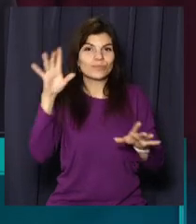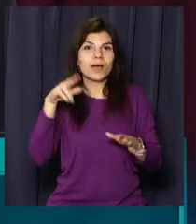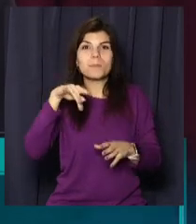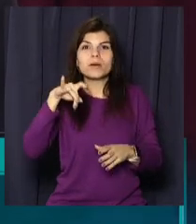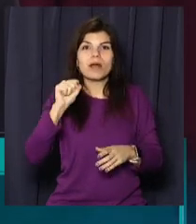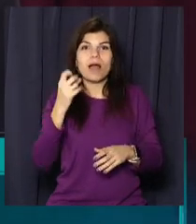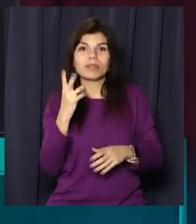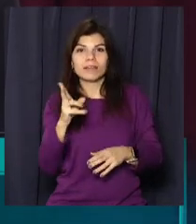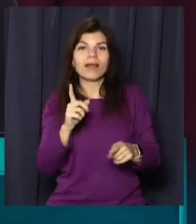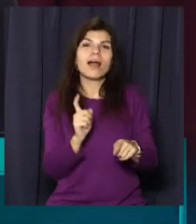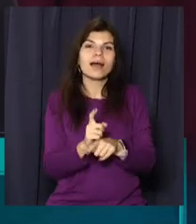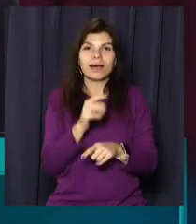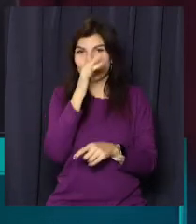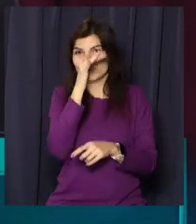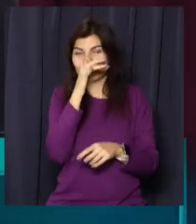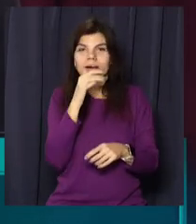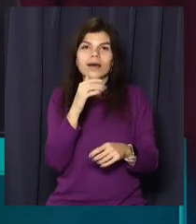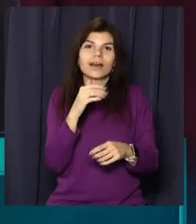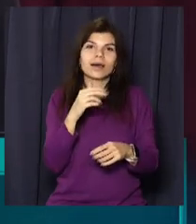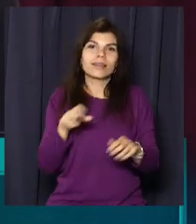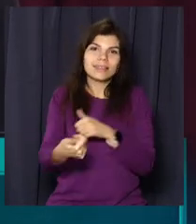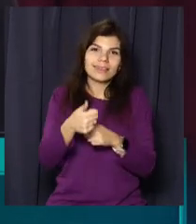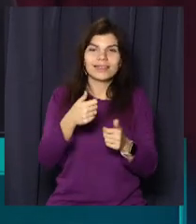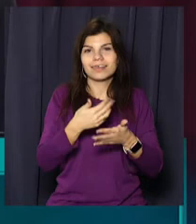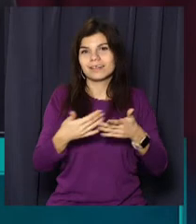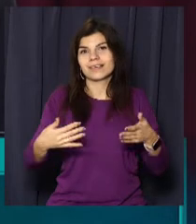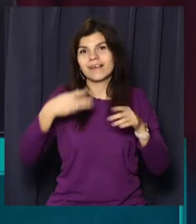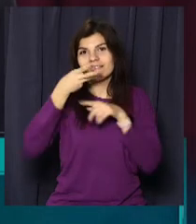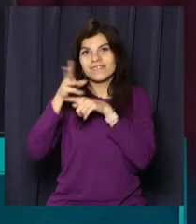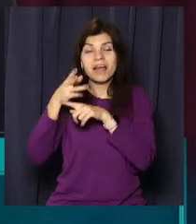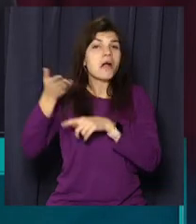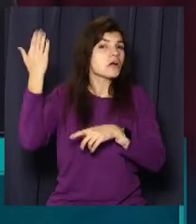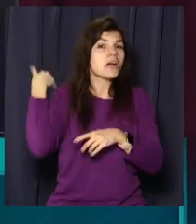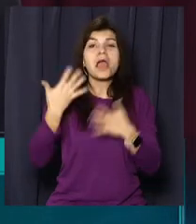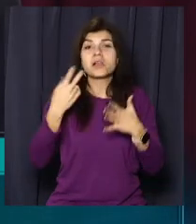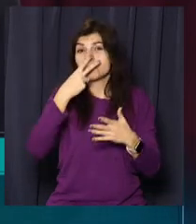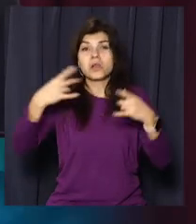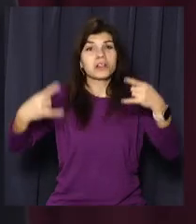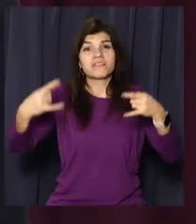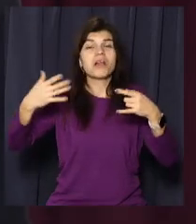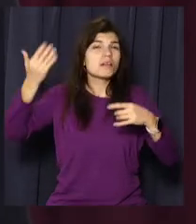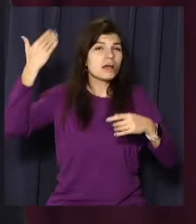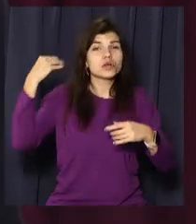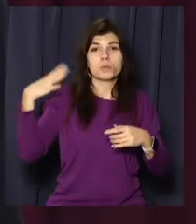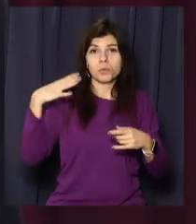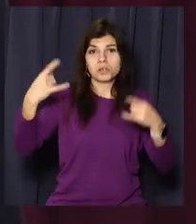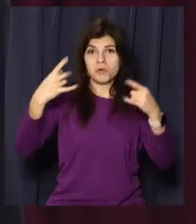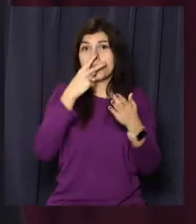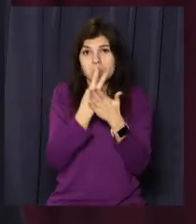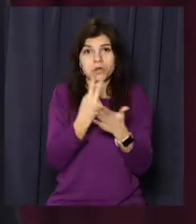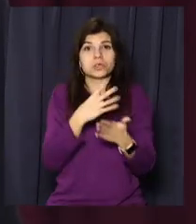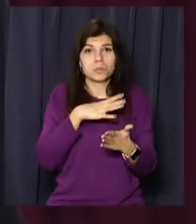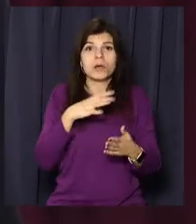если там 10 лет посмотреть, 10 лет назад посмотреть на телевидение, снимали розыгрыши, там по телевизору